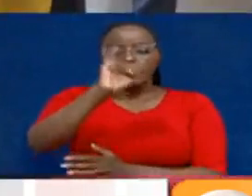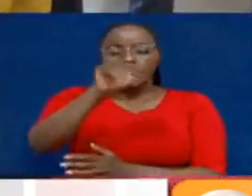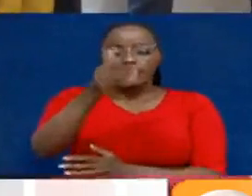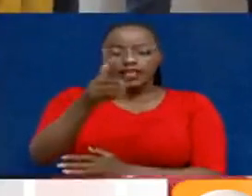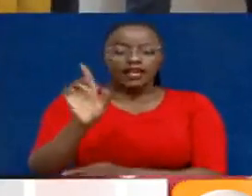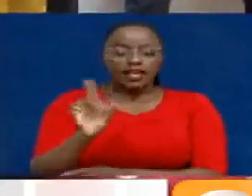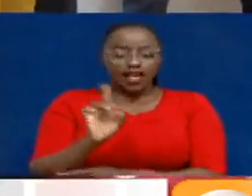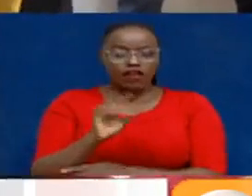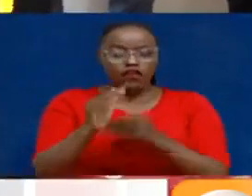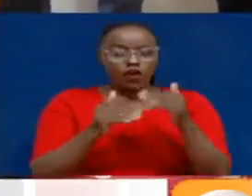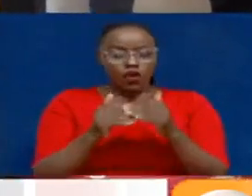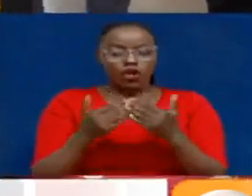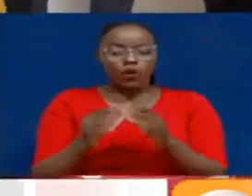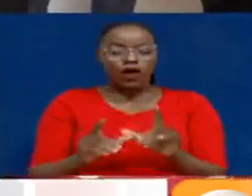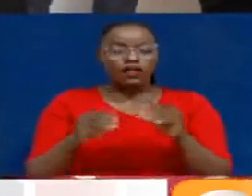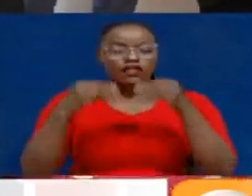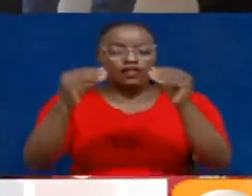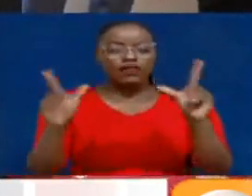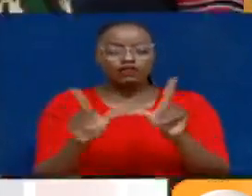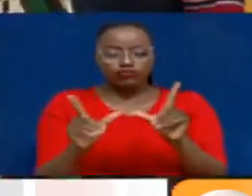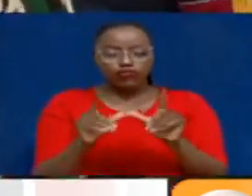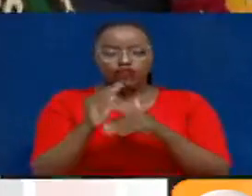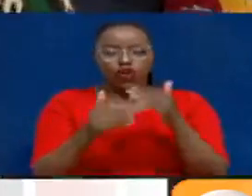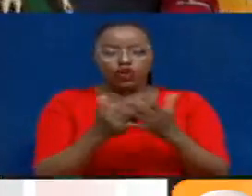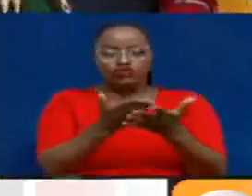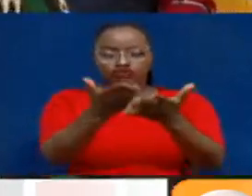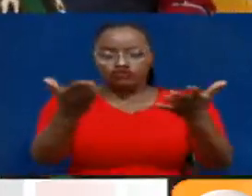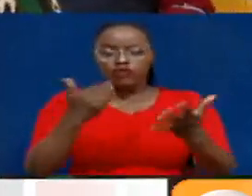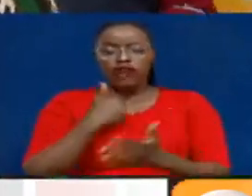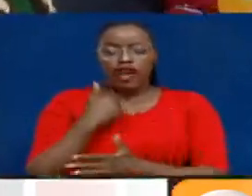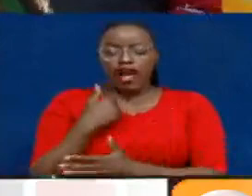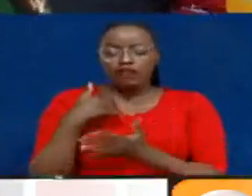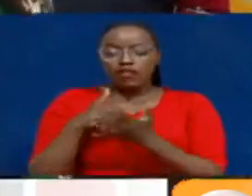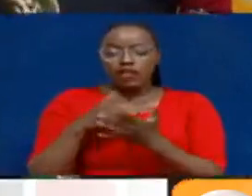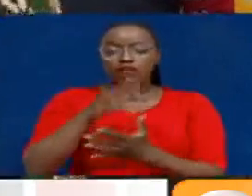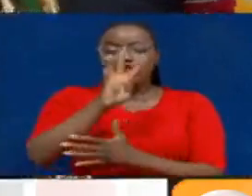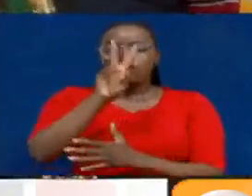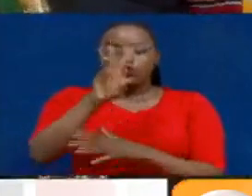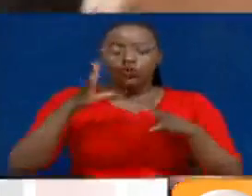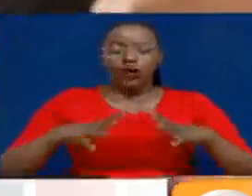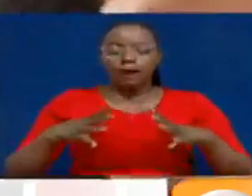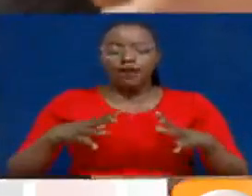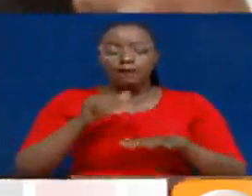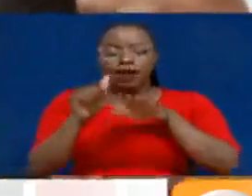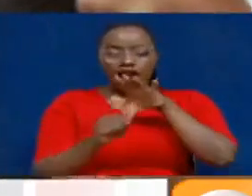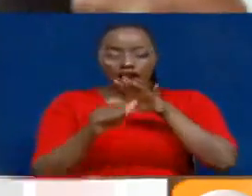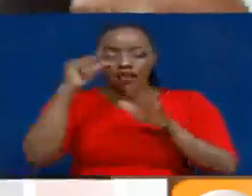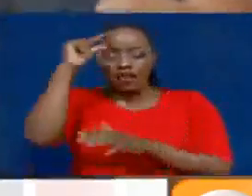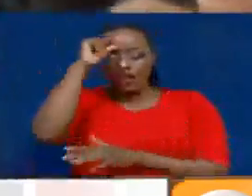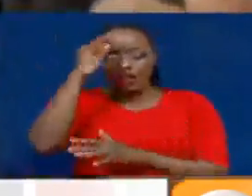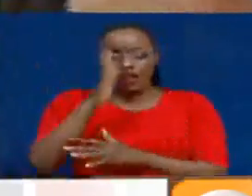Nairobi pia walikabidhiwa vyeti vyao. Hawa wakiwa miongoni mwa wawaniaji 42 wa kiti cha